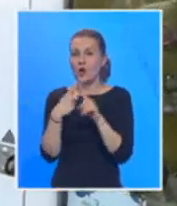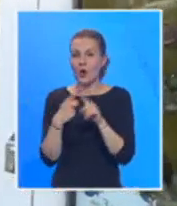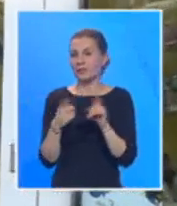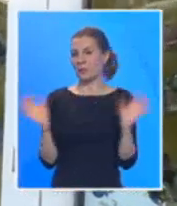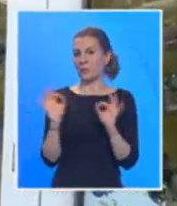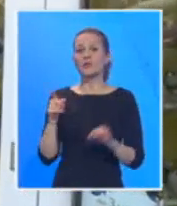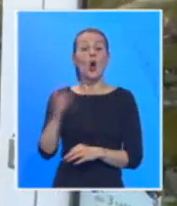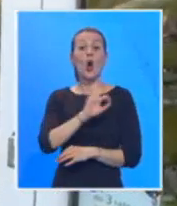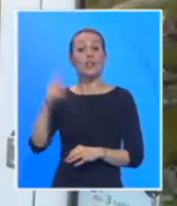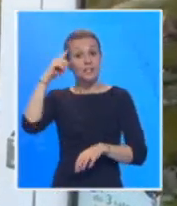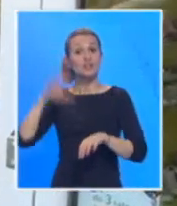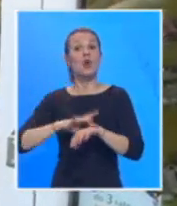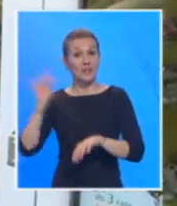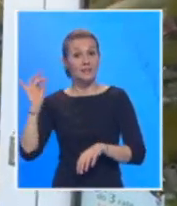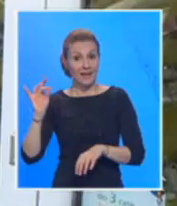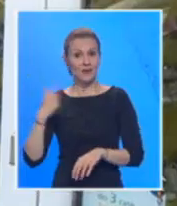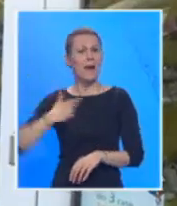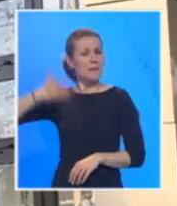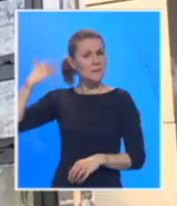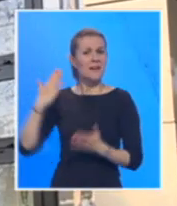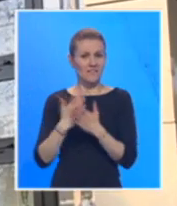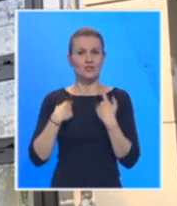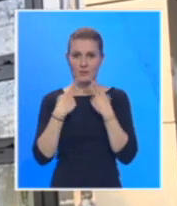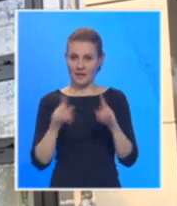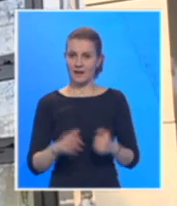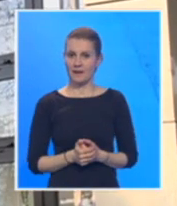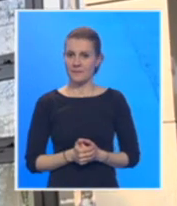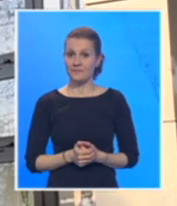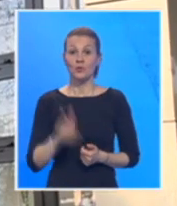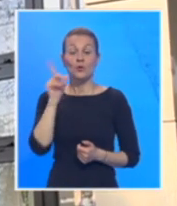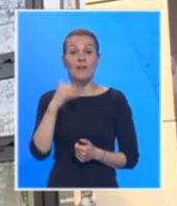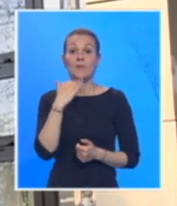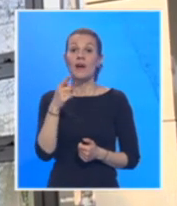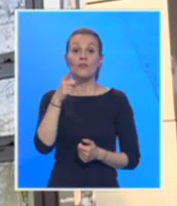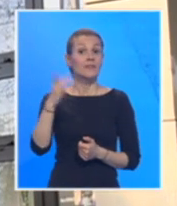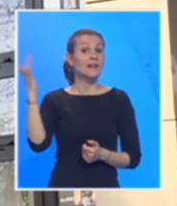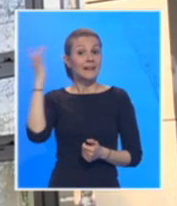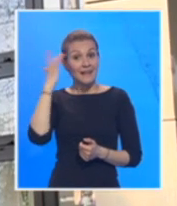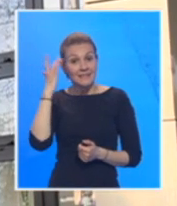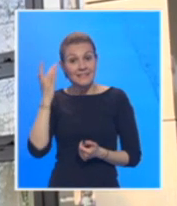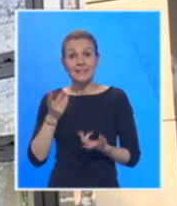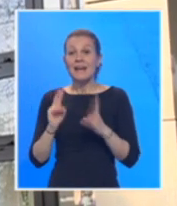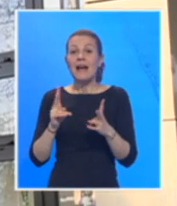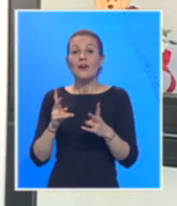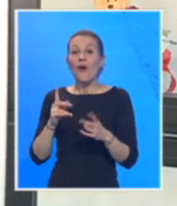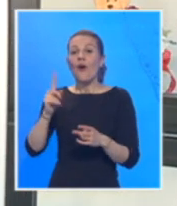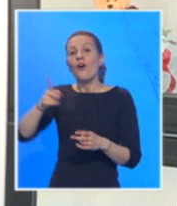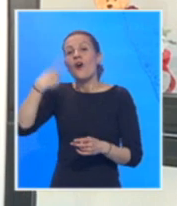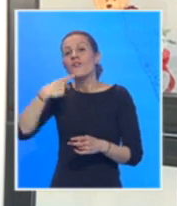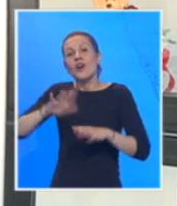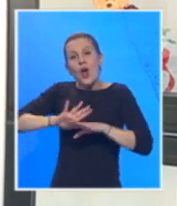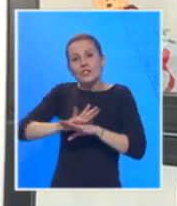ideja. Ja sam to rekla još pre ove korone, da je odlična ideja. U svakom slučaju, ako ne znate svoje osjećanja da pretočite u reči,